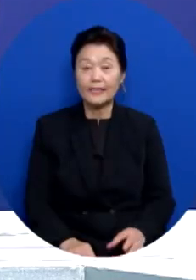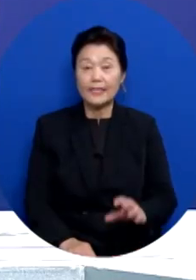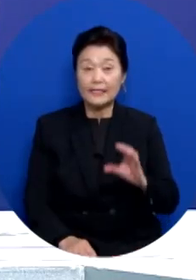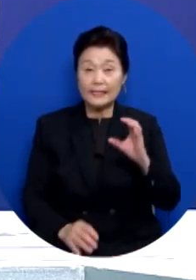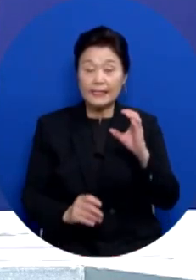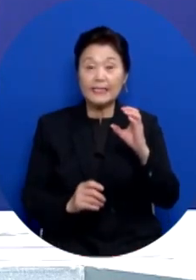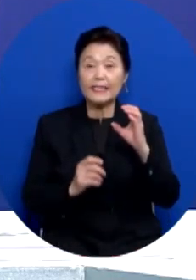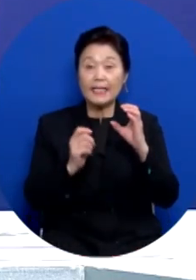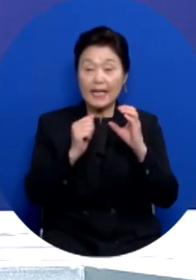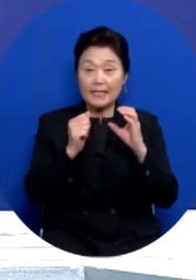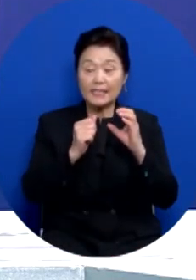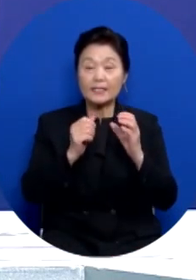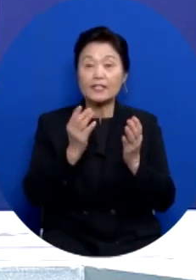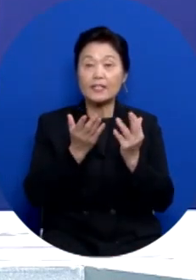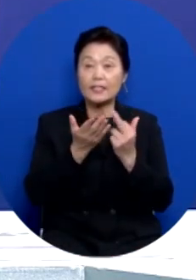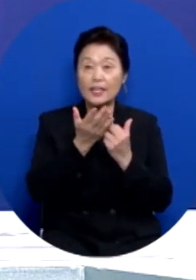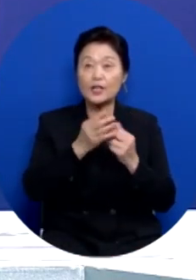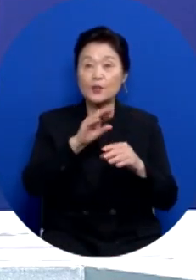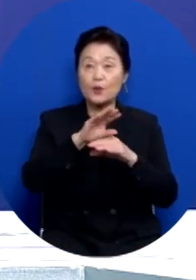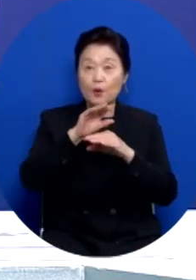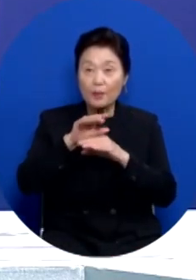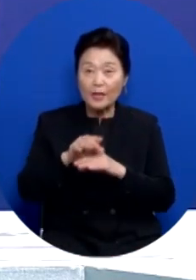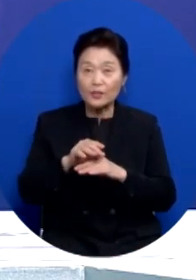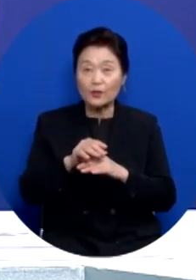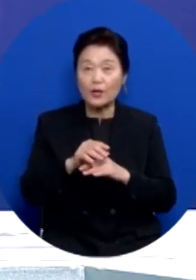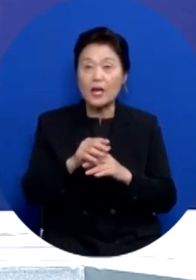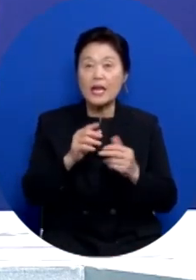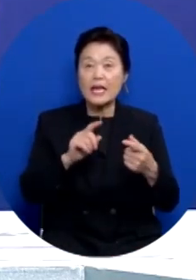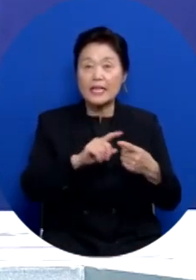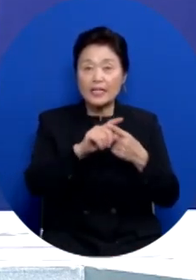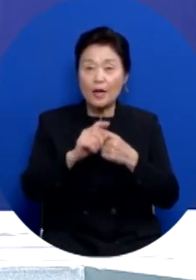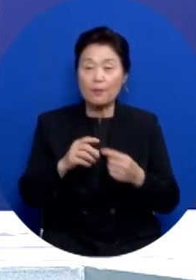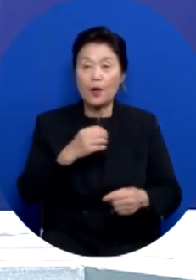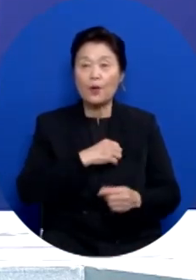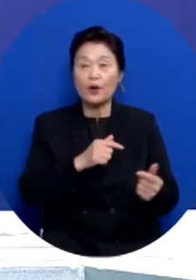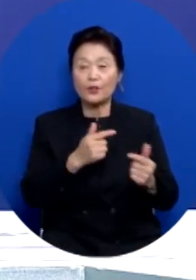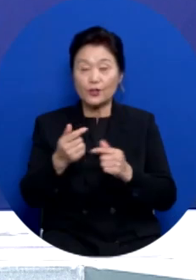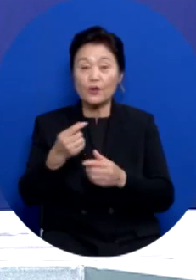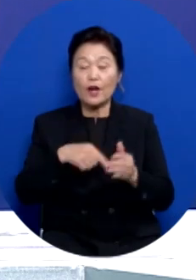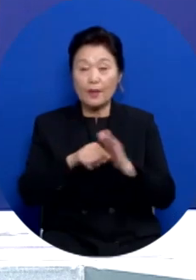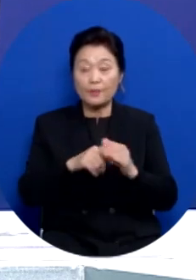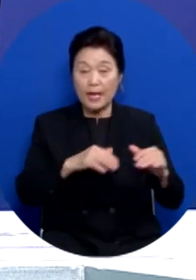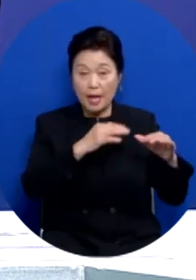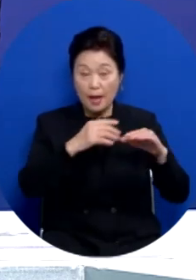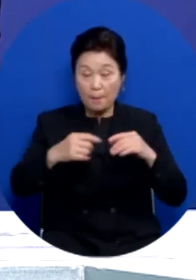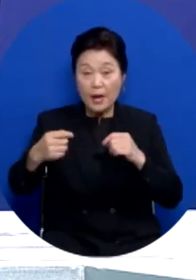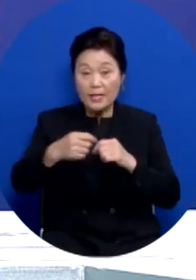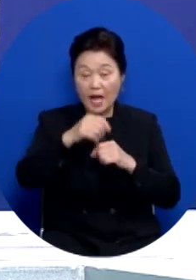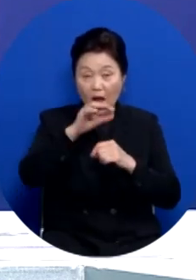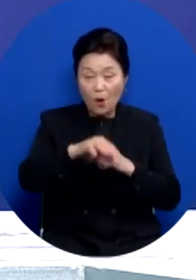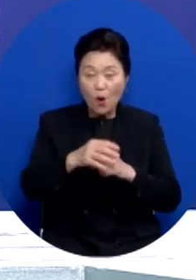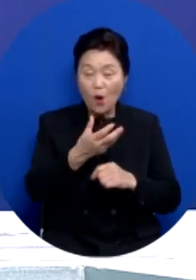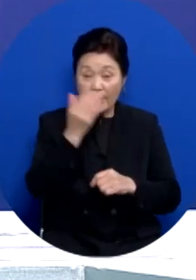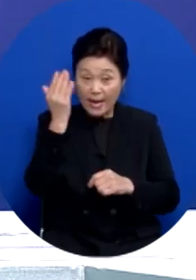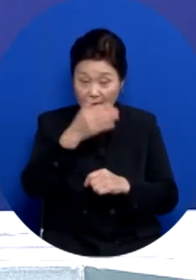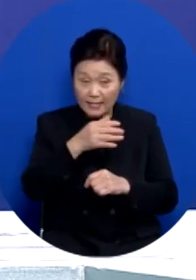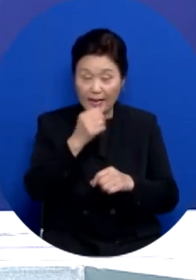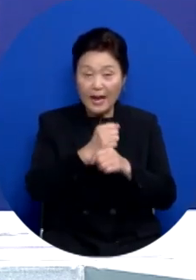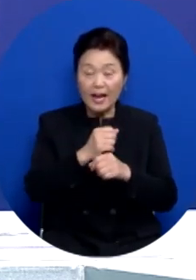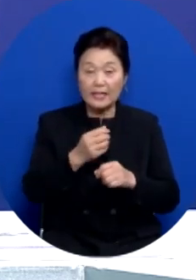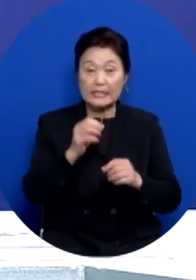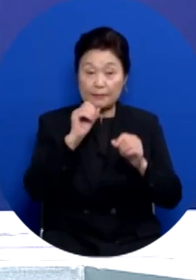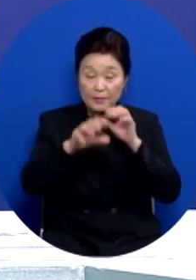CTS 제주 방송이 CBMC 제주연합회 회원들과 함께 해변을 정화하는 플로깅을 펼쳤는데요. 아이부터